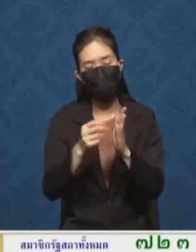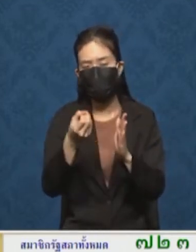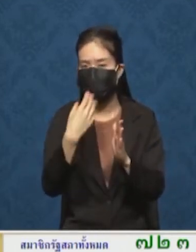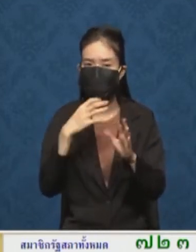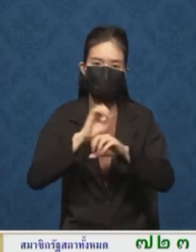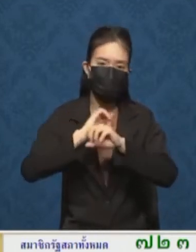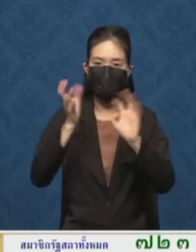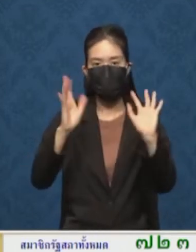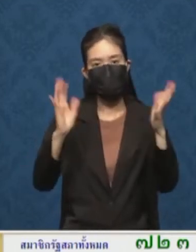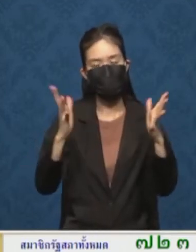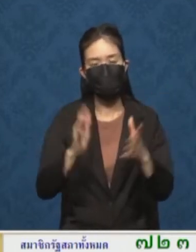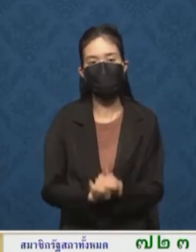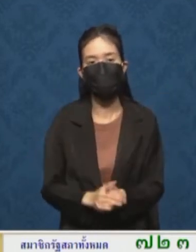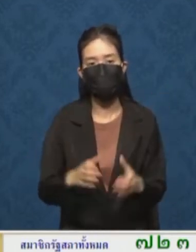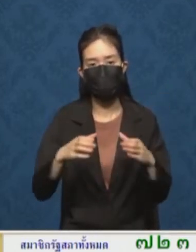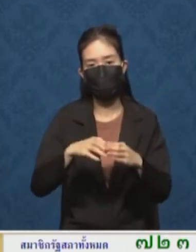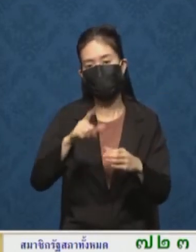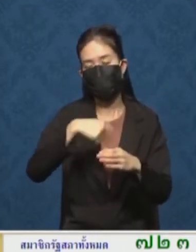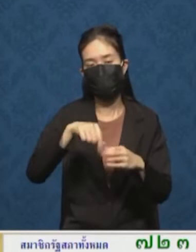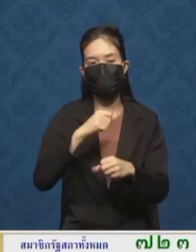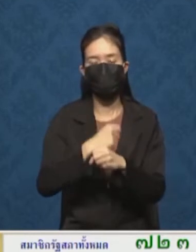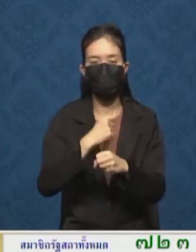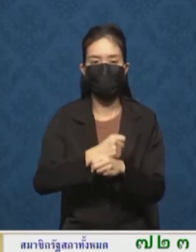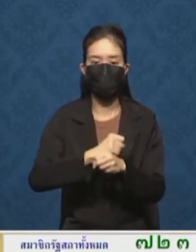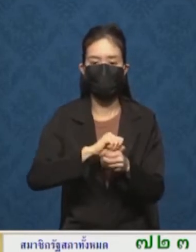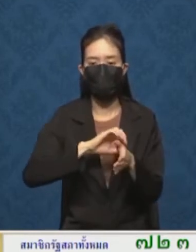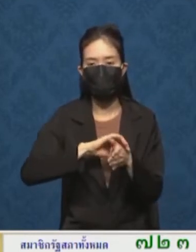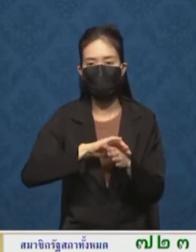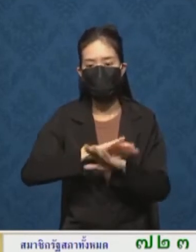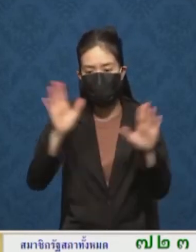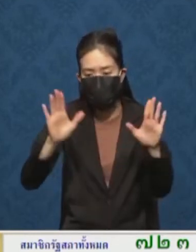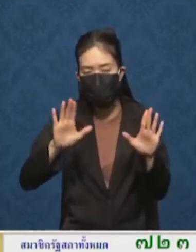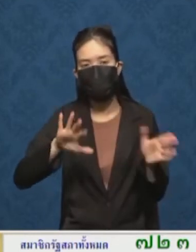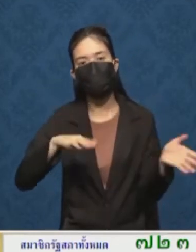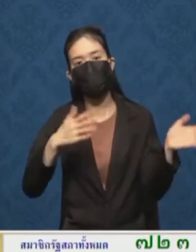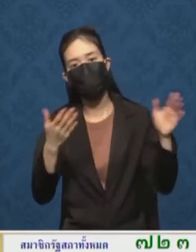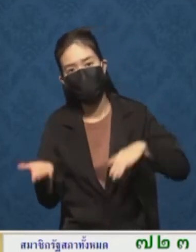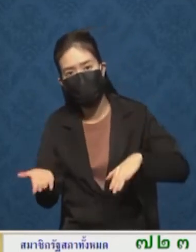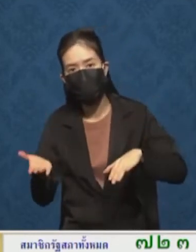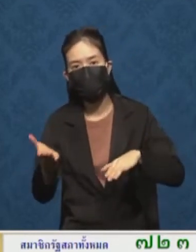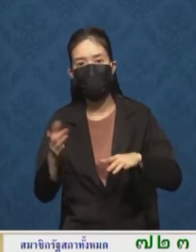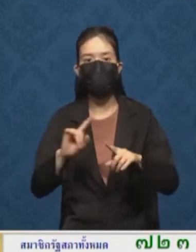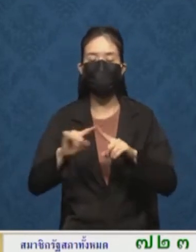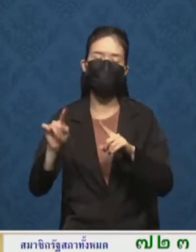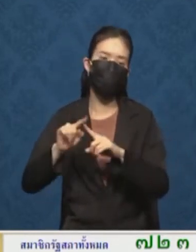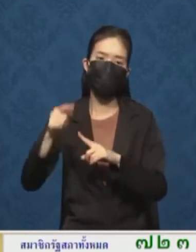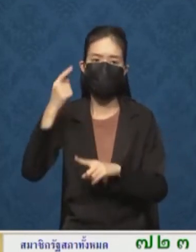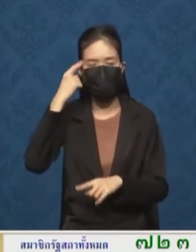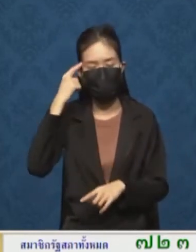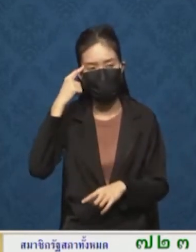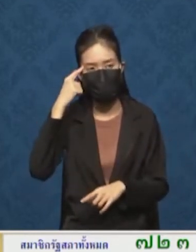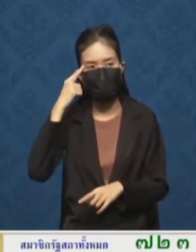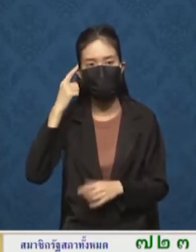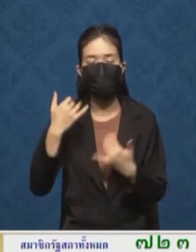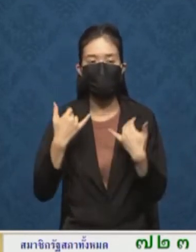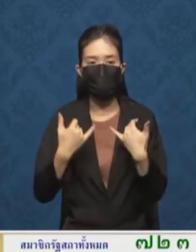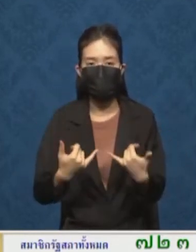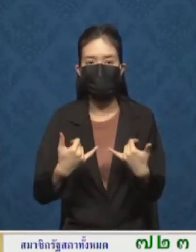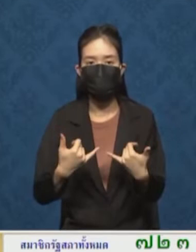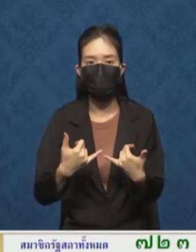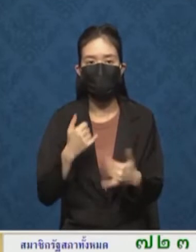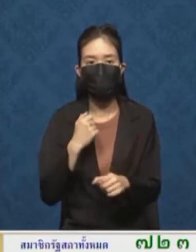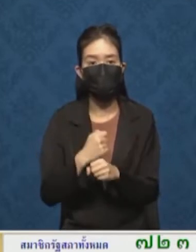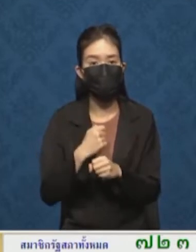จะรวมกันน้มร้อย่นี้มีการตดสสยึงอนาคตด้วยในทงนี้ทำวาสิงนี้เป็ส่งที่